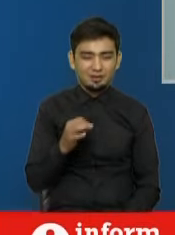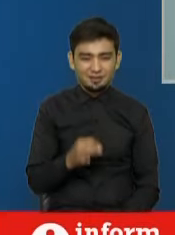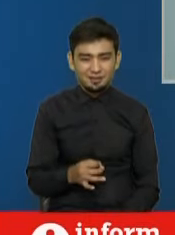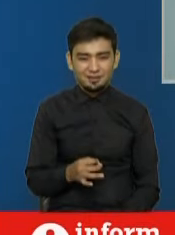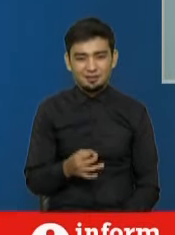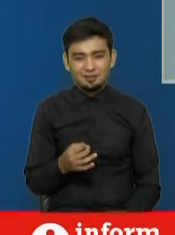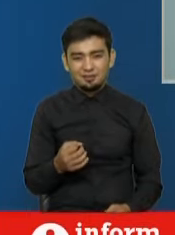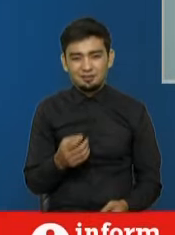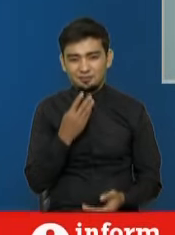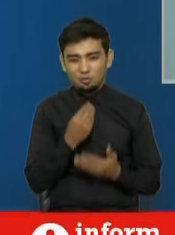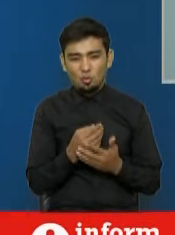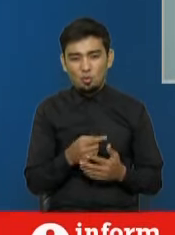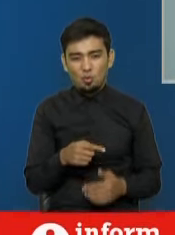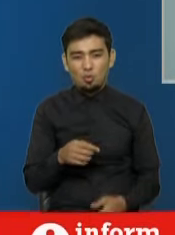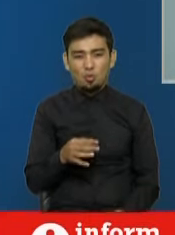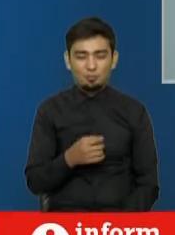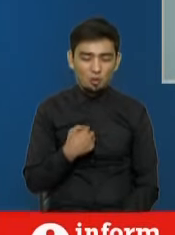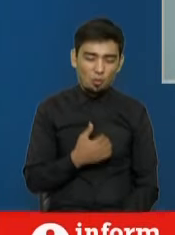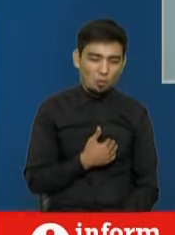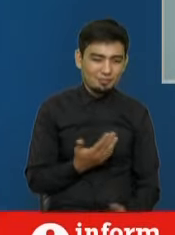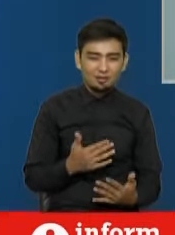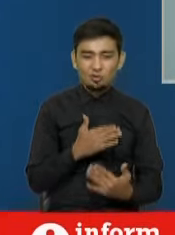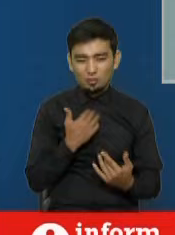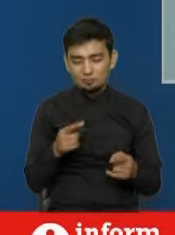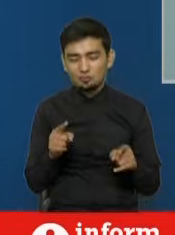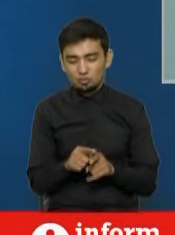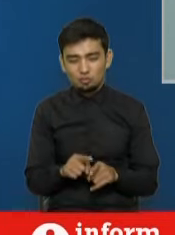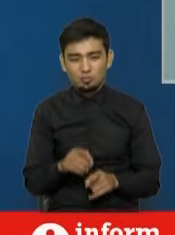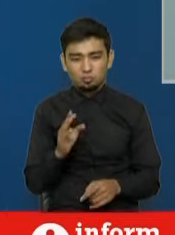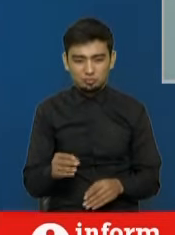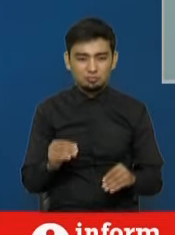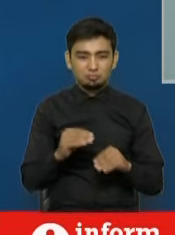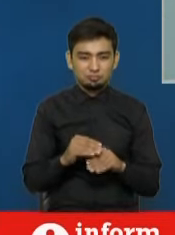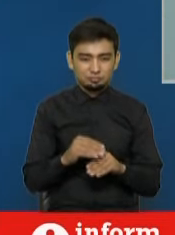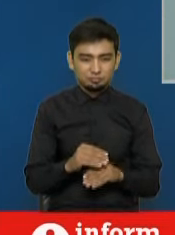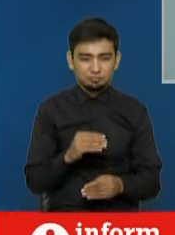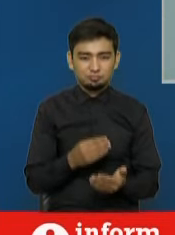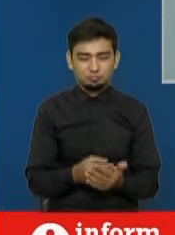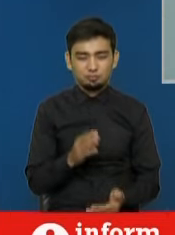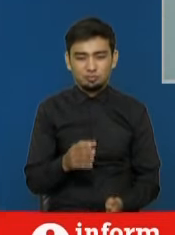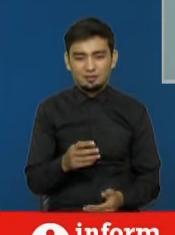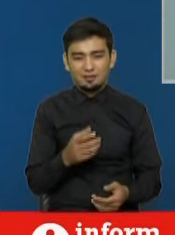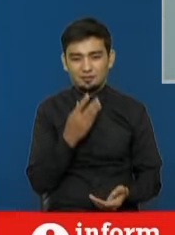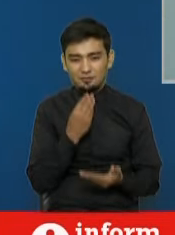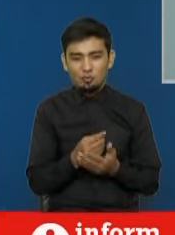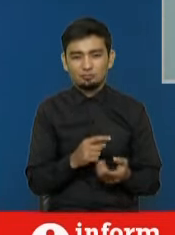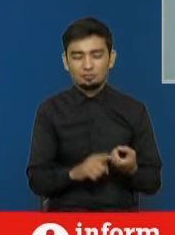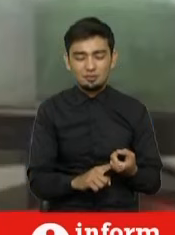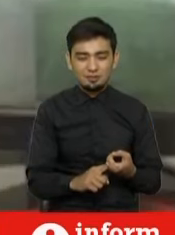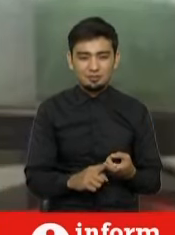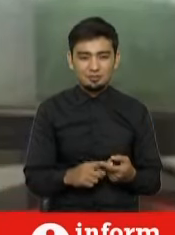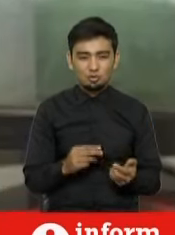мы либо не хотим, она все равно приведет к удорожанию себестоимости коммунальных